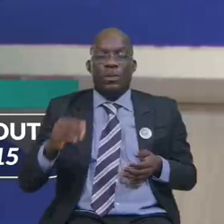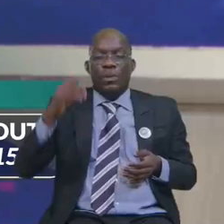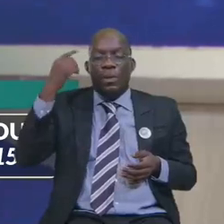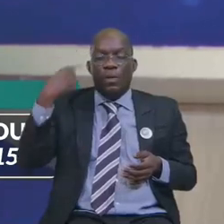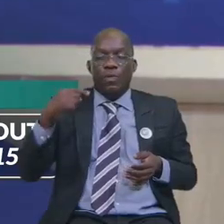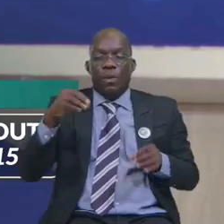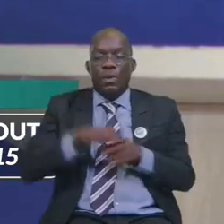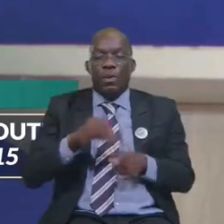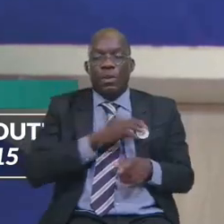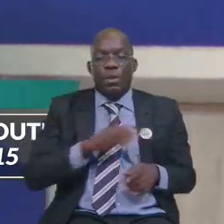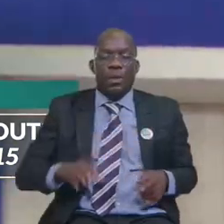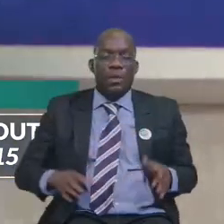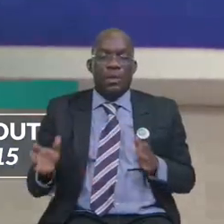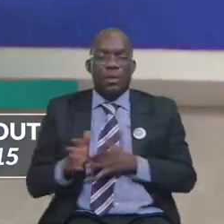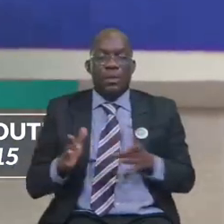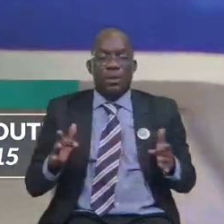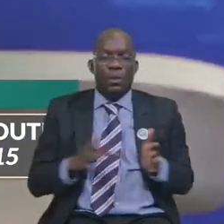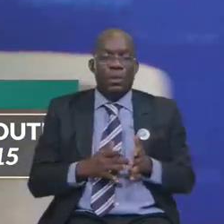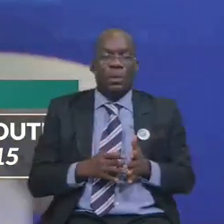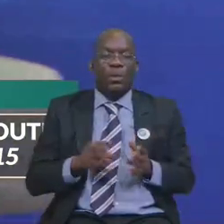quand en Jésus-Christ